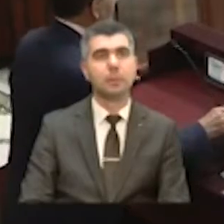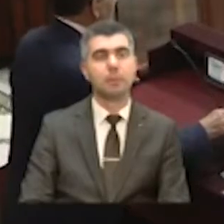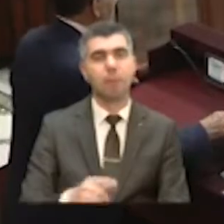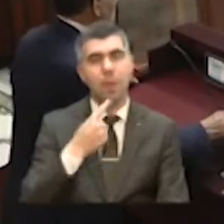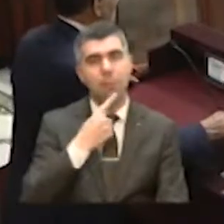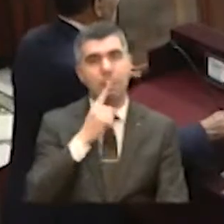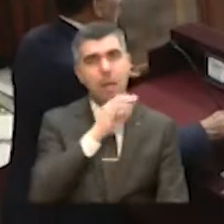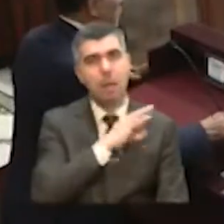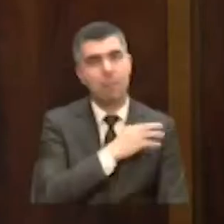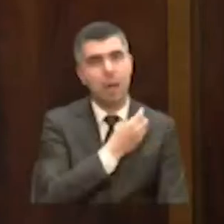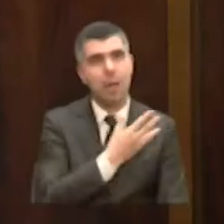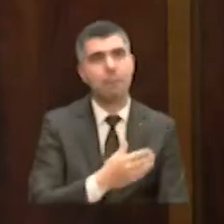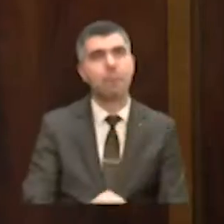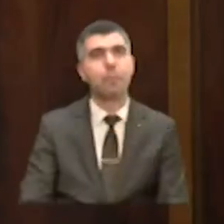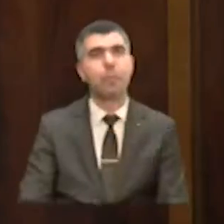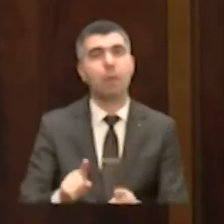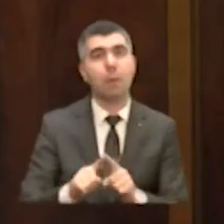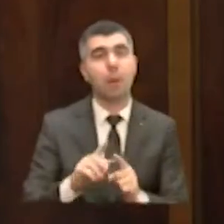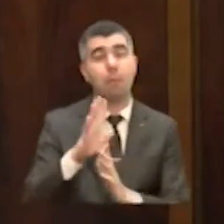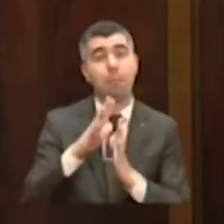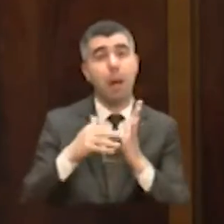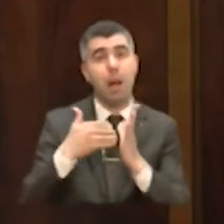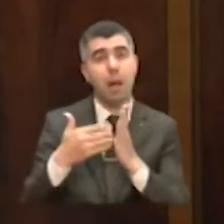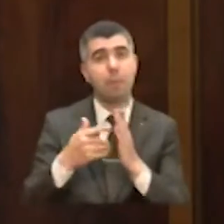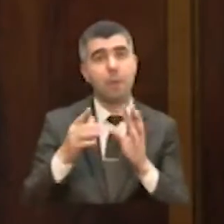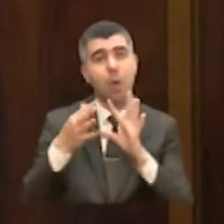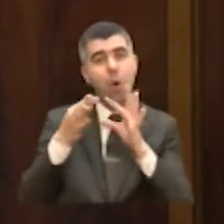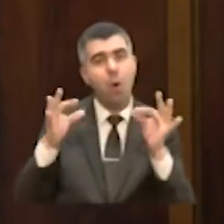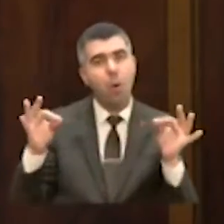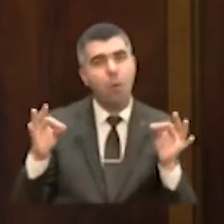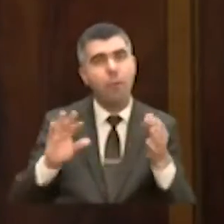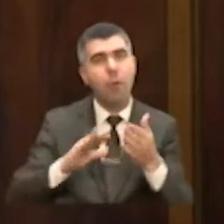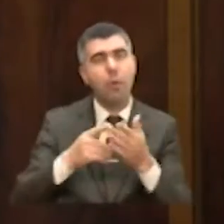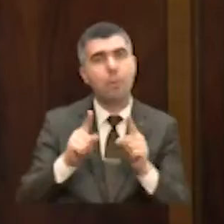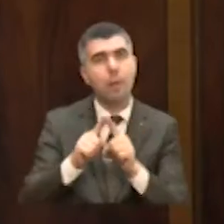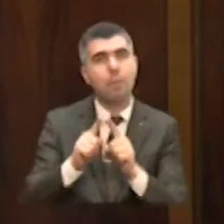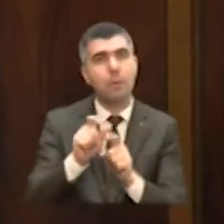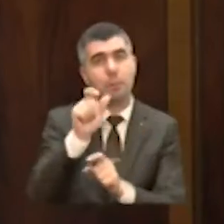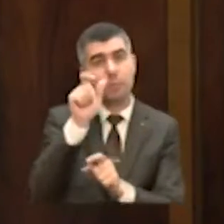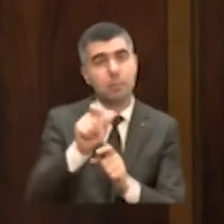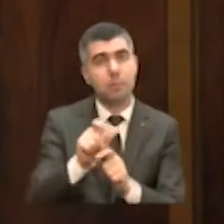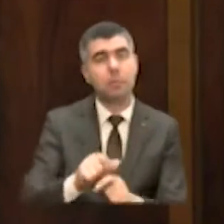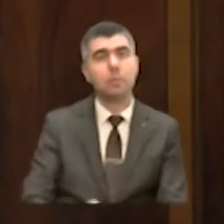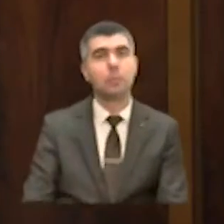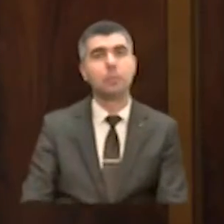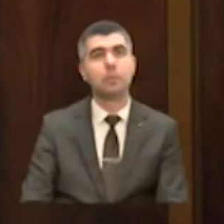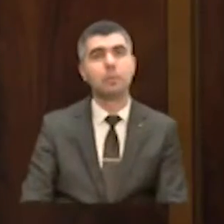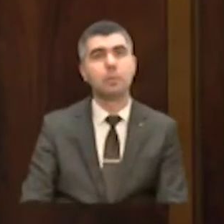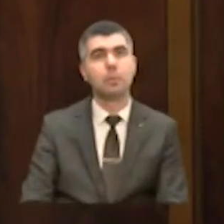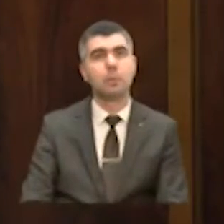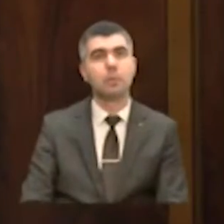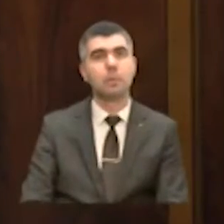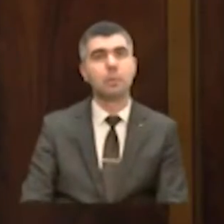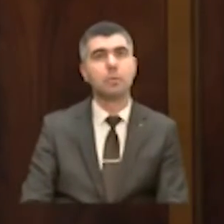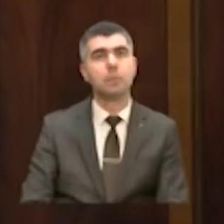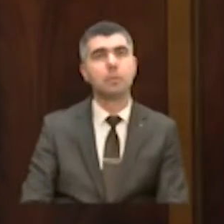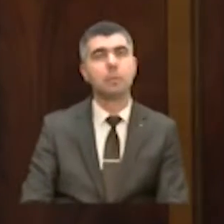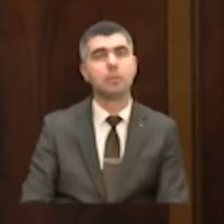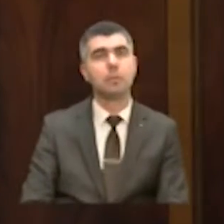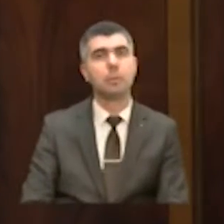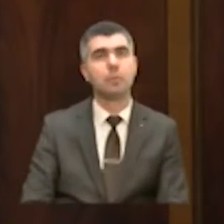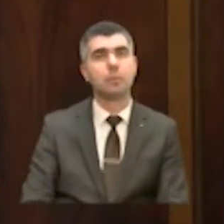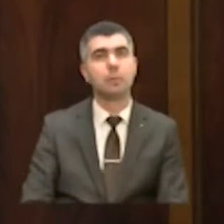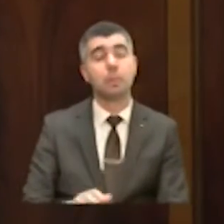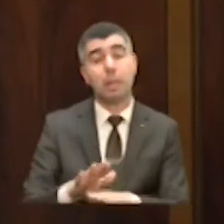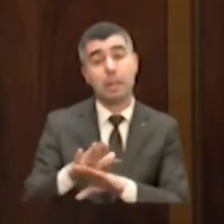بسم الله الرحمن الرحيم. أولا عرضت البرنامج، برنامج مفصل مدقق. السيد النائب لا وقفت التعداد، لا